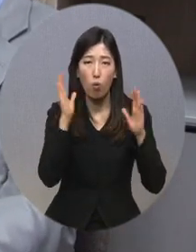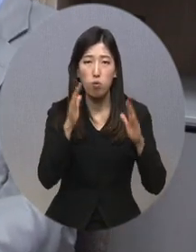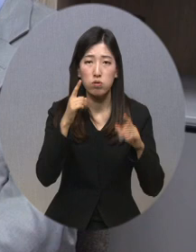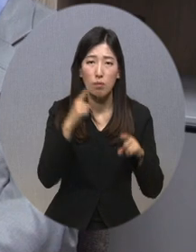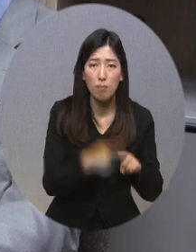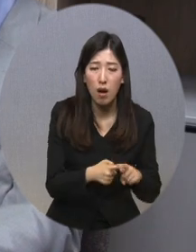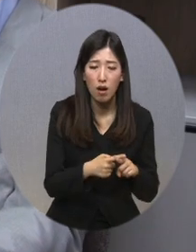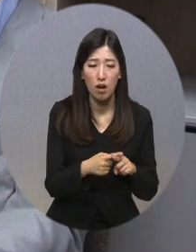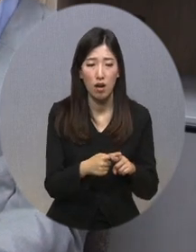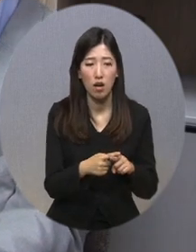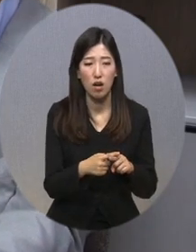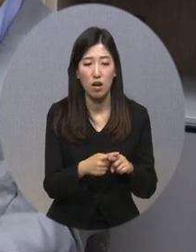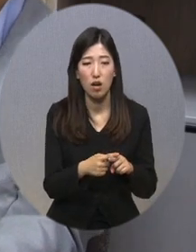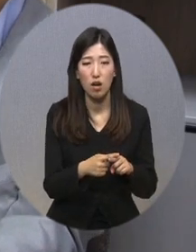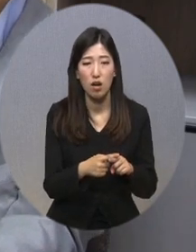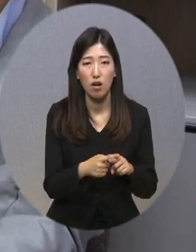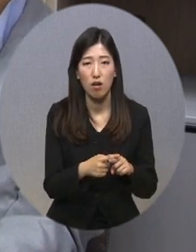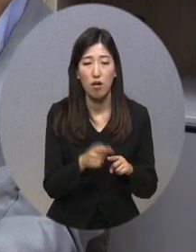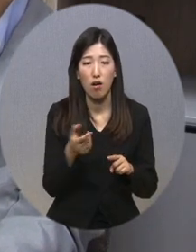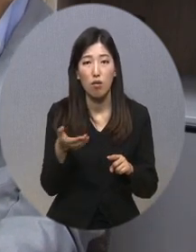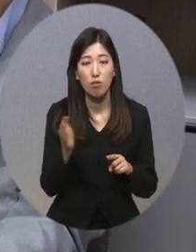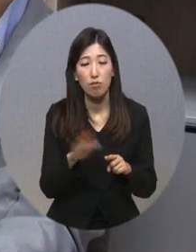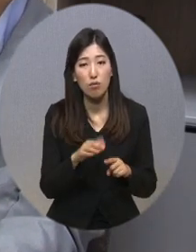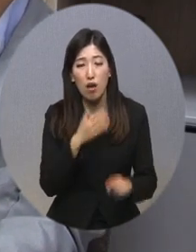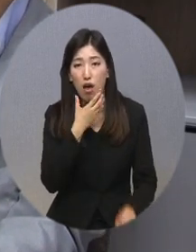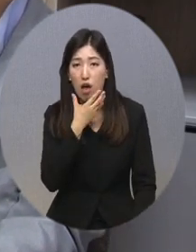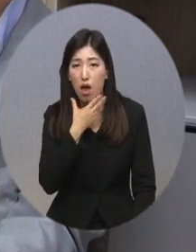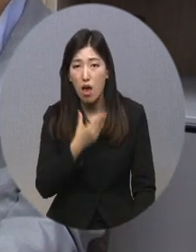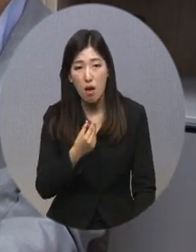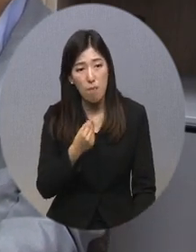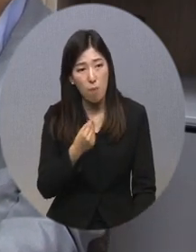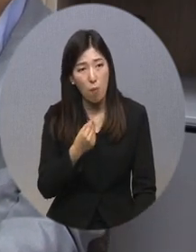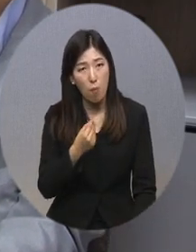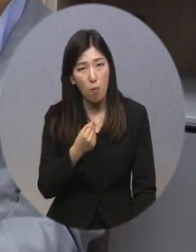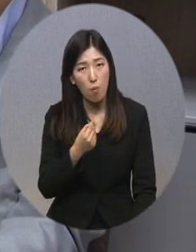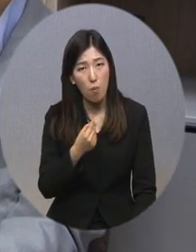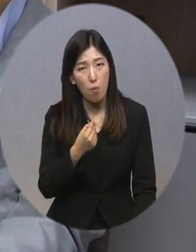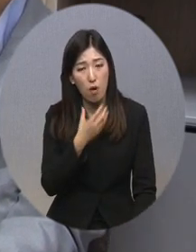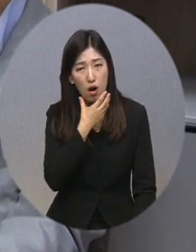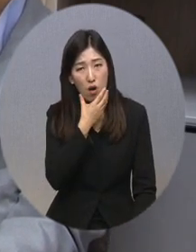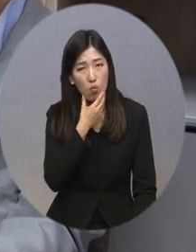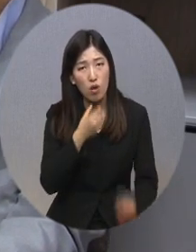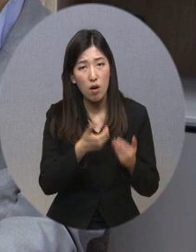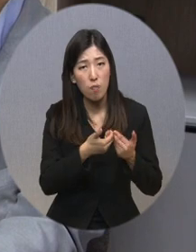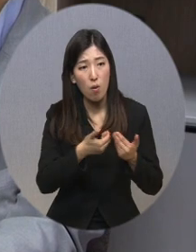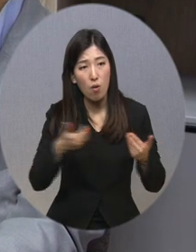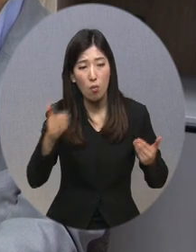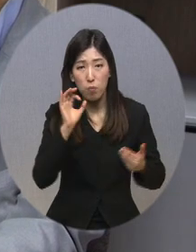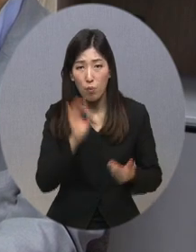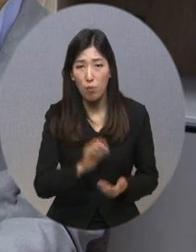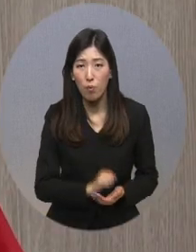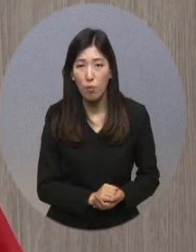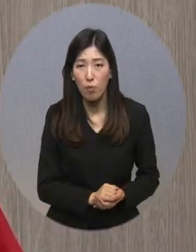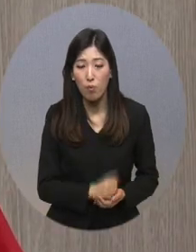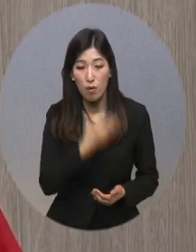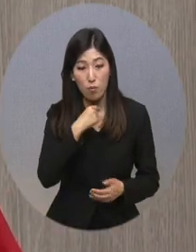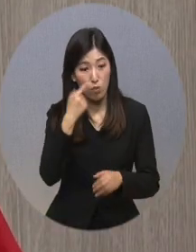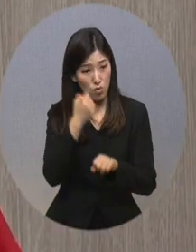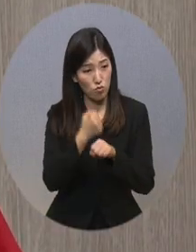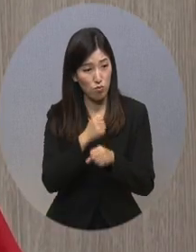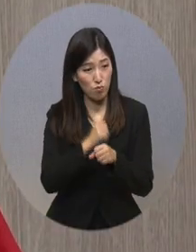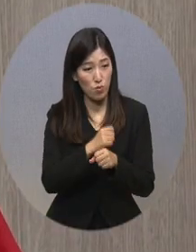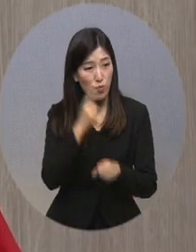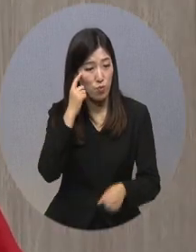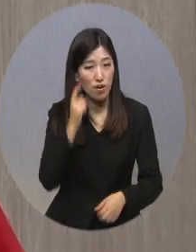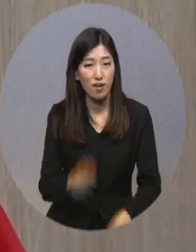행복연구소 할 생각을 아마 못 할 것 같아요. 일반적으로는. 그렇죠. 특별한 계기가 있나요?